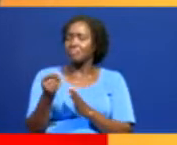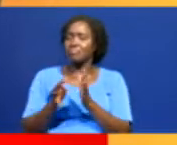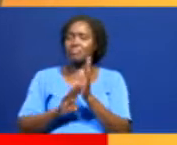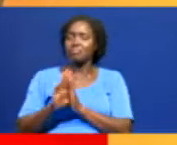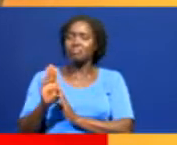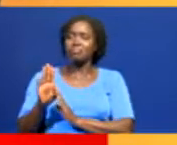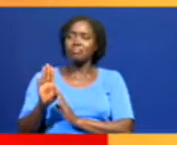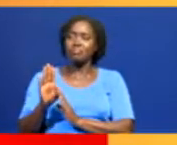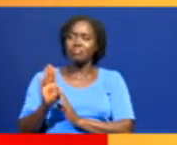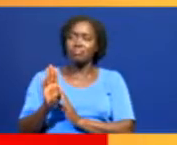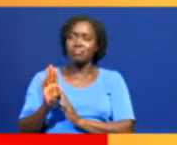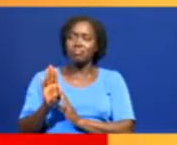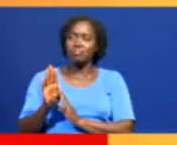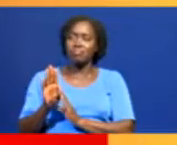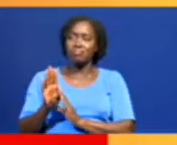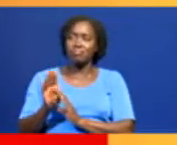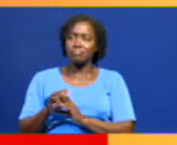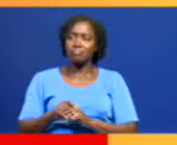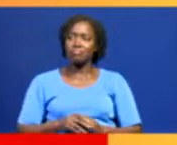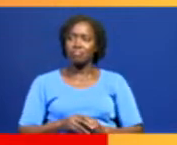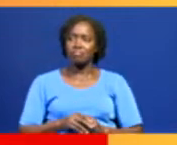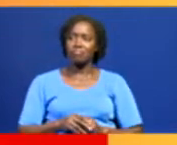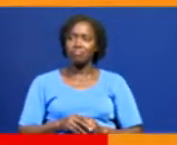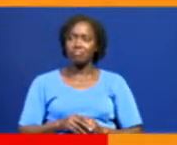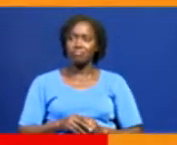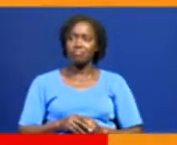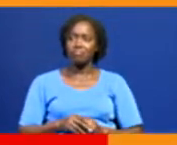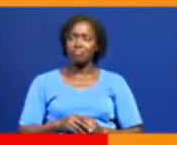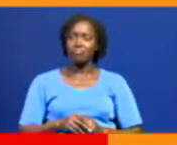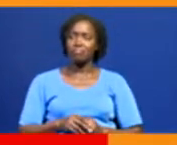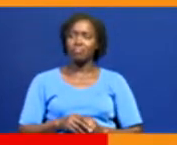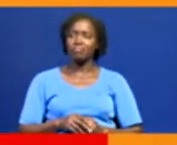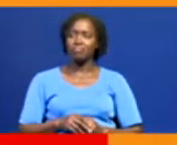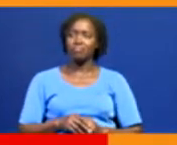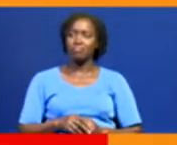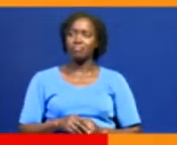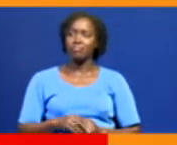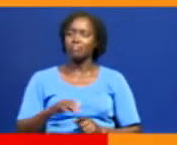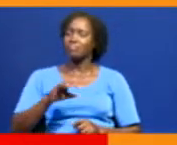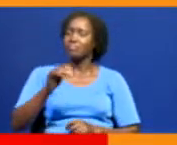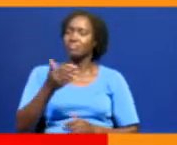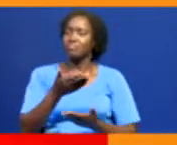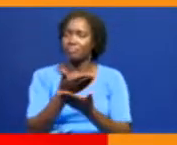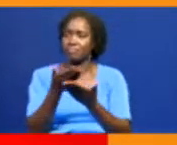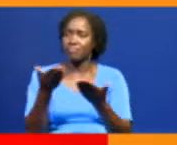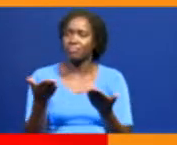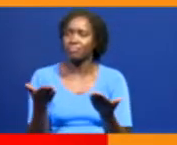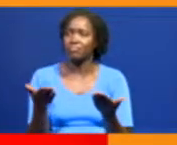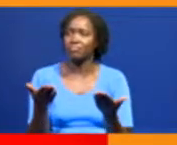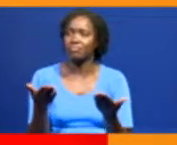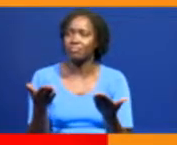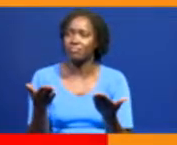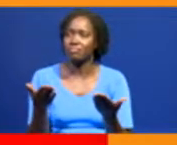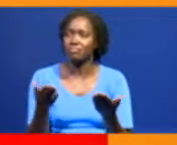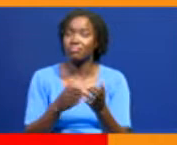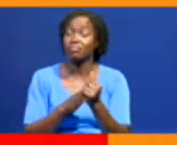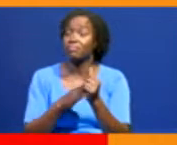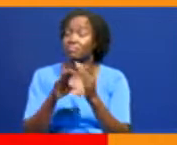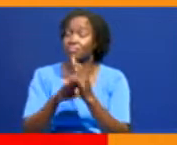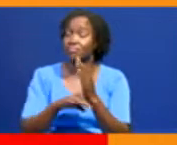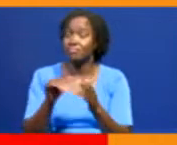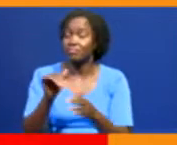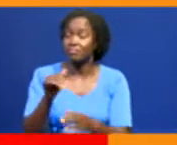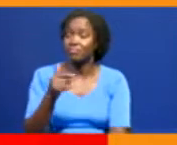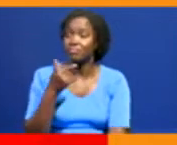katika kufanya miradi ya maendeleo. Naam. Sasa county hizi na uongozi wao unavyosema